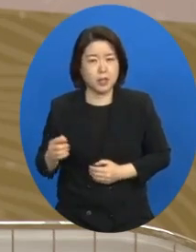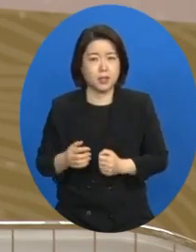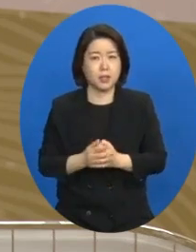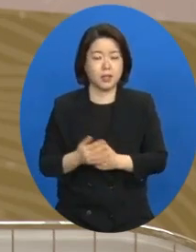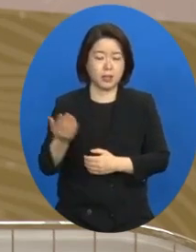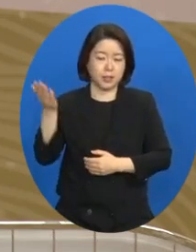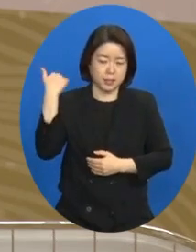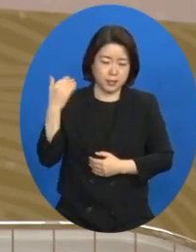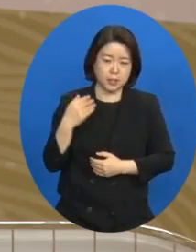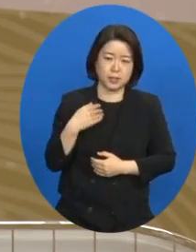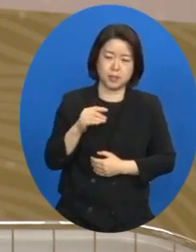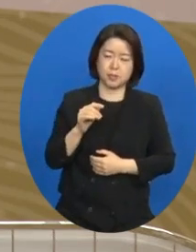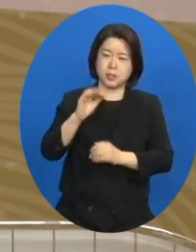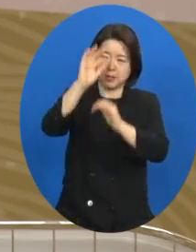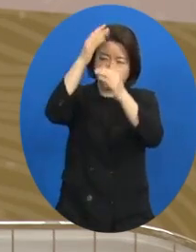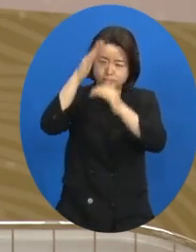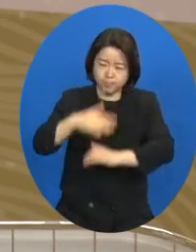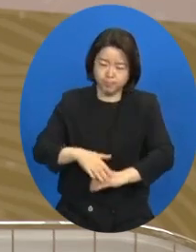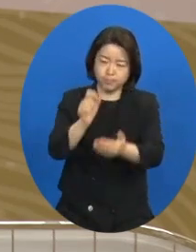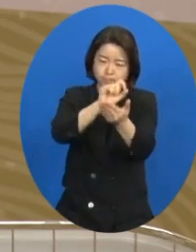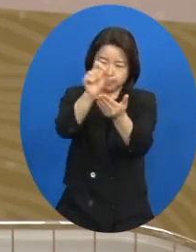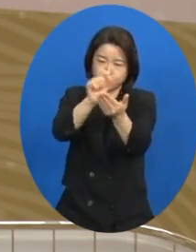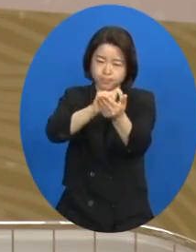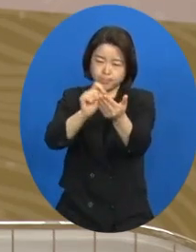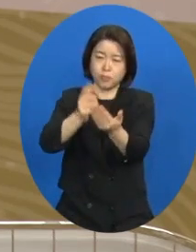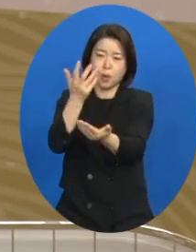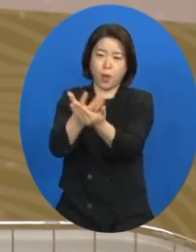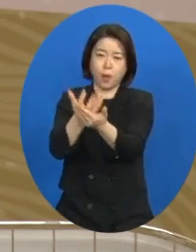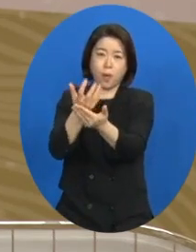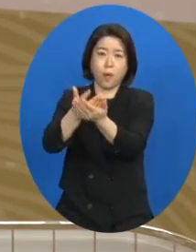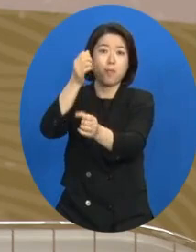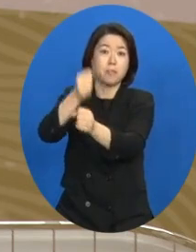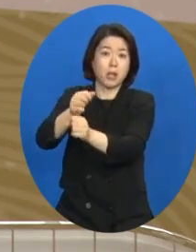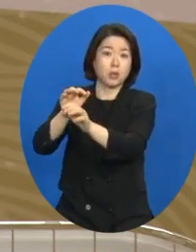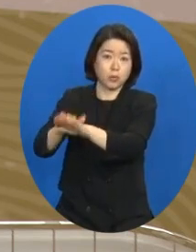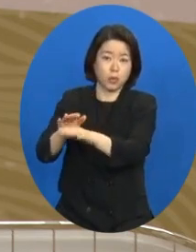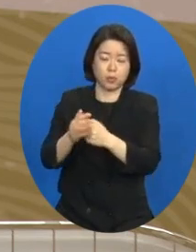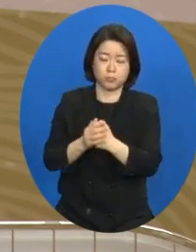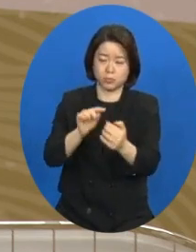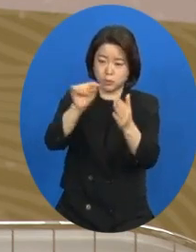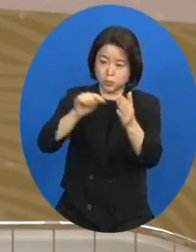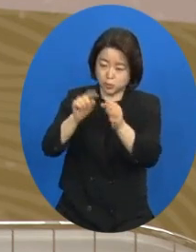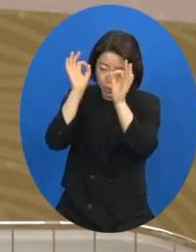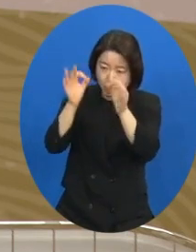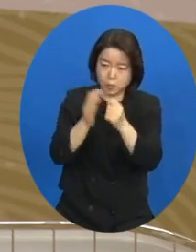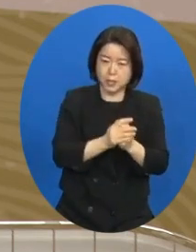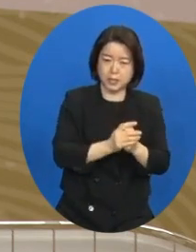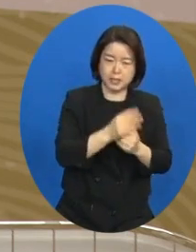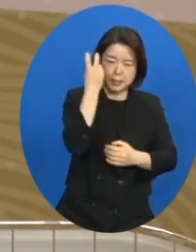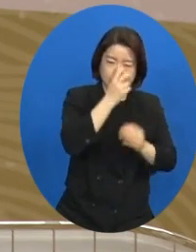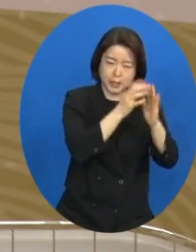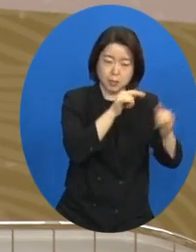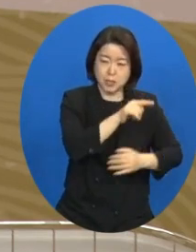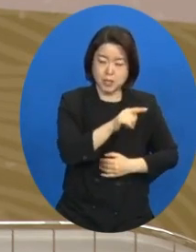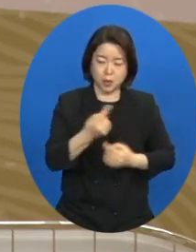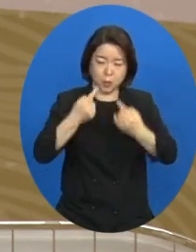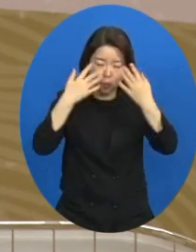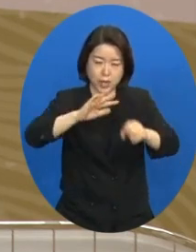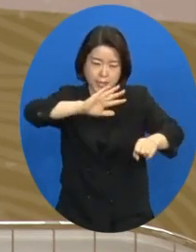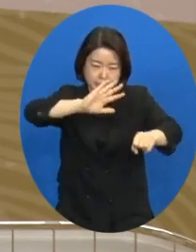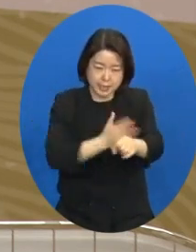되어진 이를 달 문서로 작성을 했습니다 그 문서 속에는 감리사 님이 명백하게 잘못